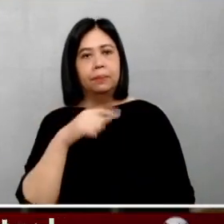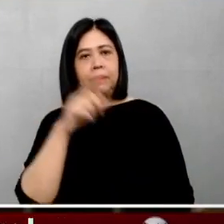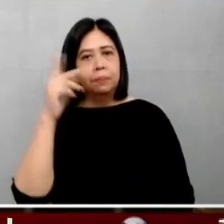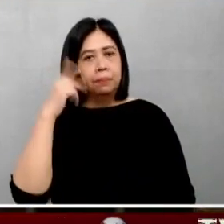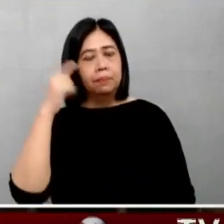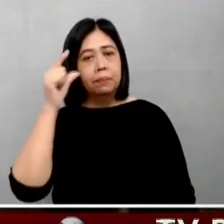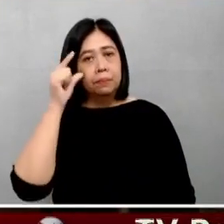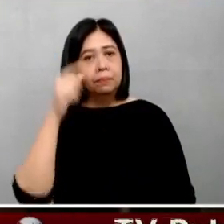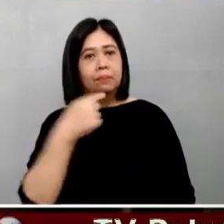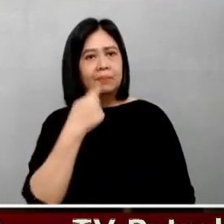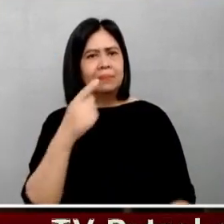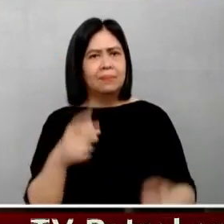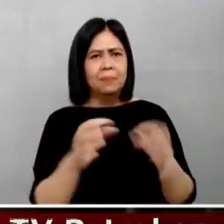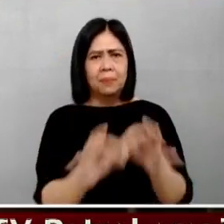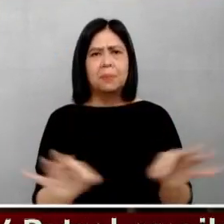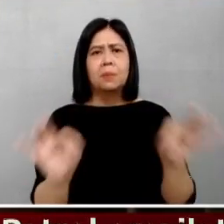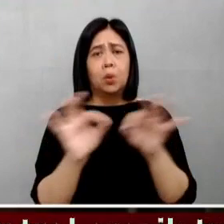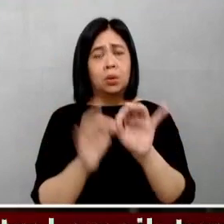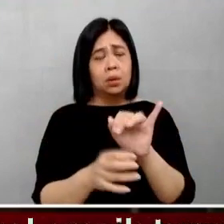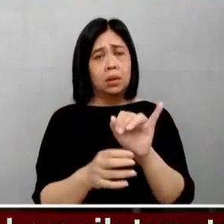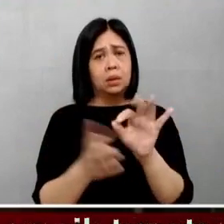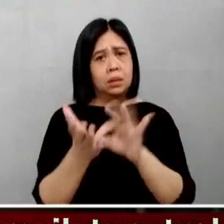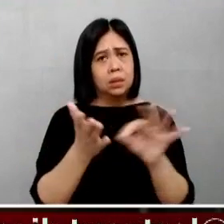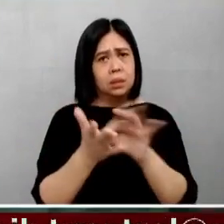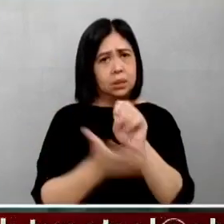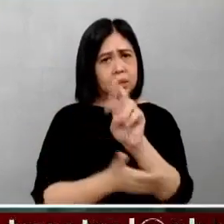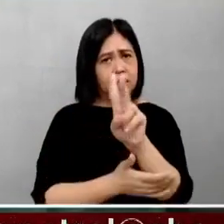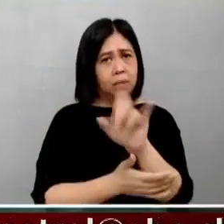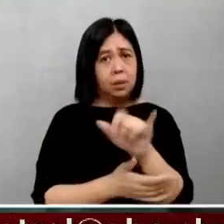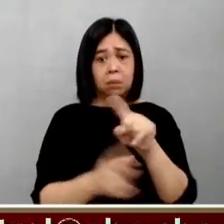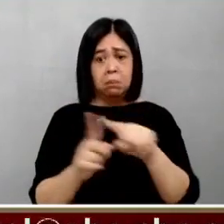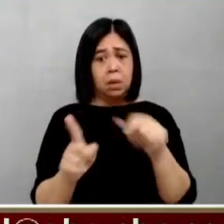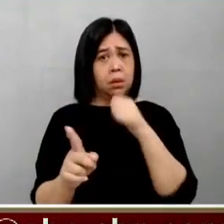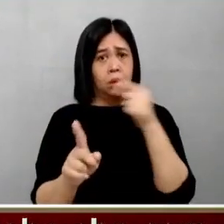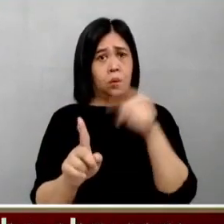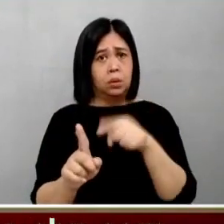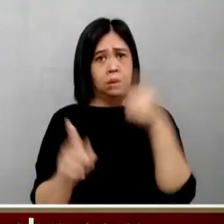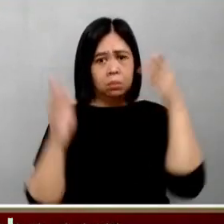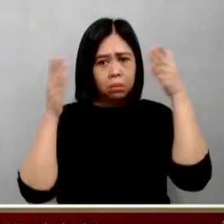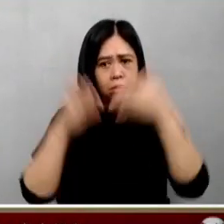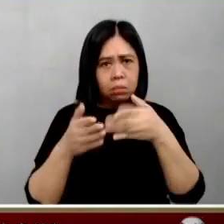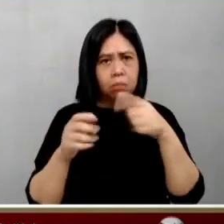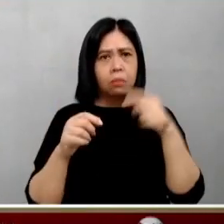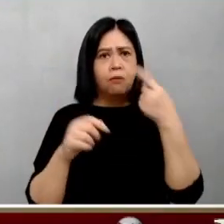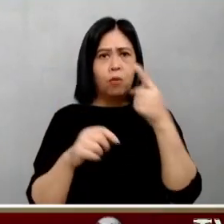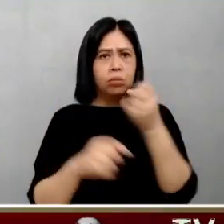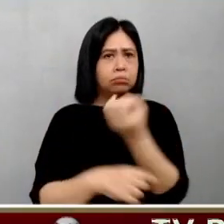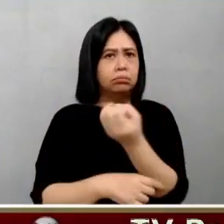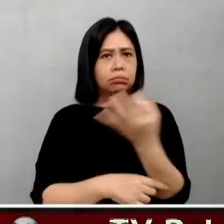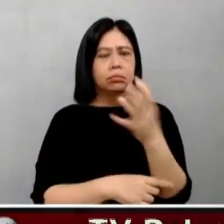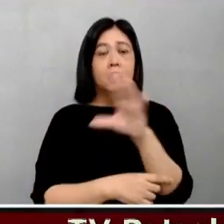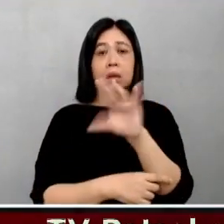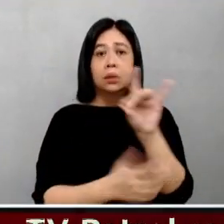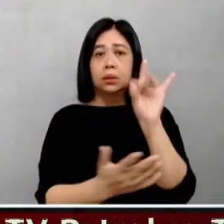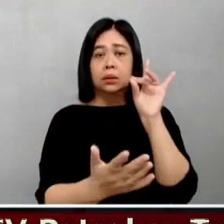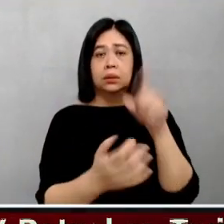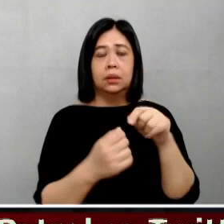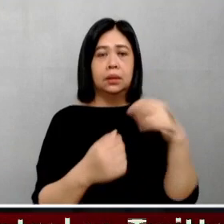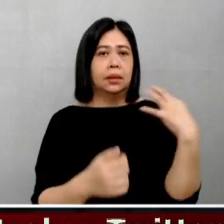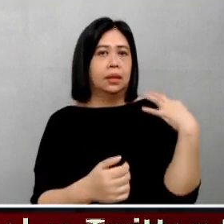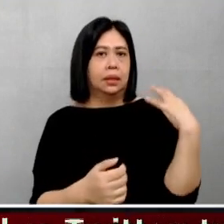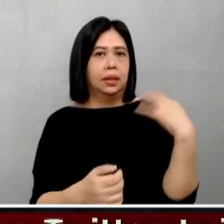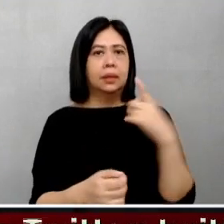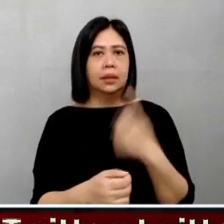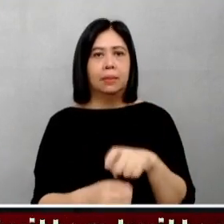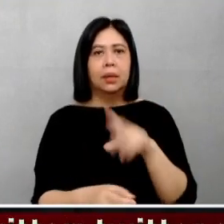Calleja na mahalaga ang numero pero hindi lang ito ang dapat pagbasehan sa pagpili ng kandidato. Kailangan kasama rin